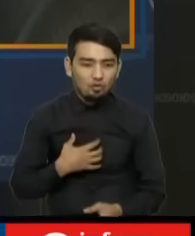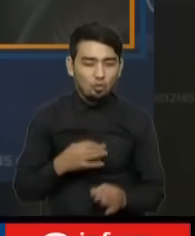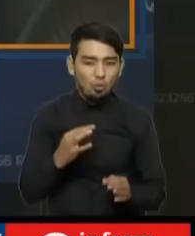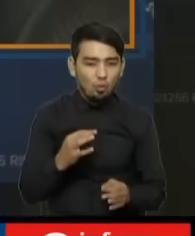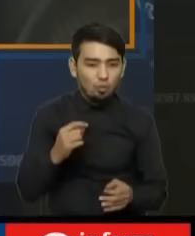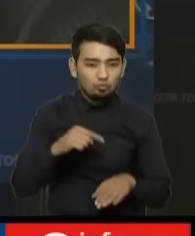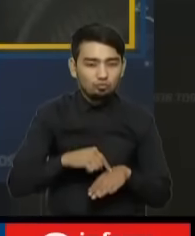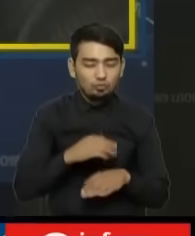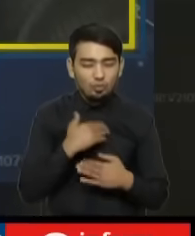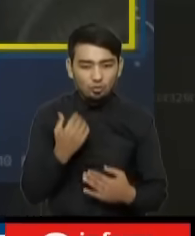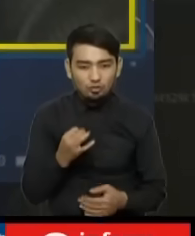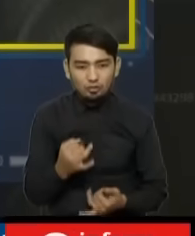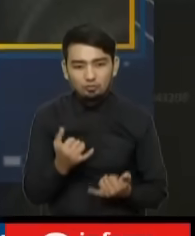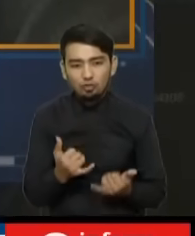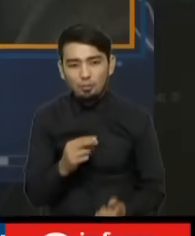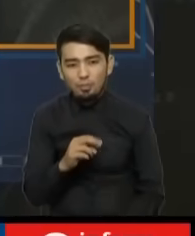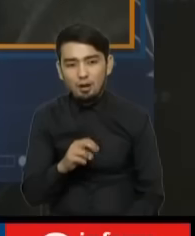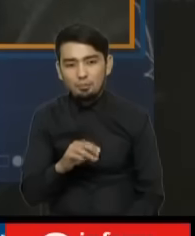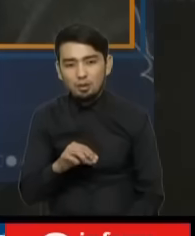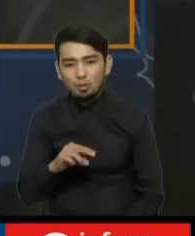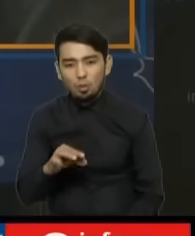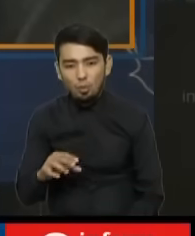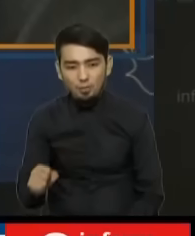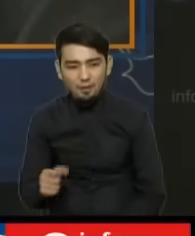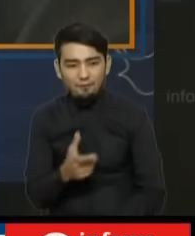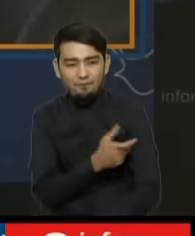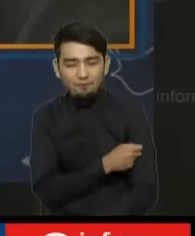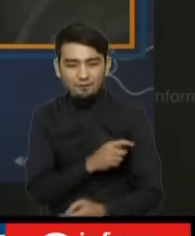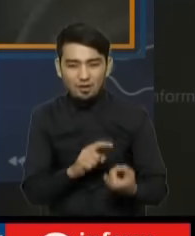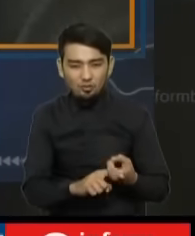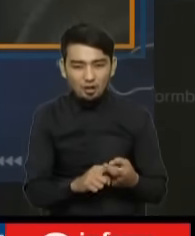бермейміз. Бүгінгі таңда папиллома вирусына қарсы вакцина салушылар қатары